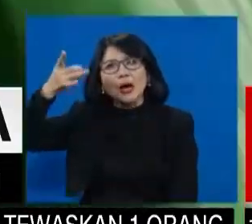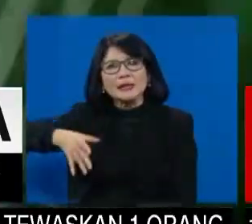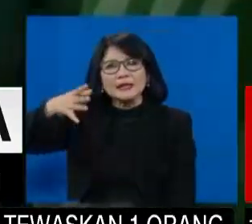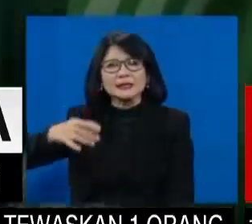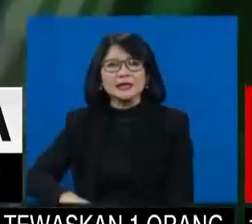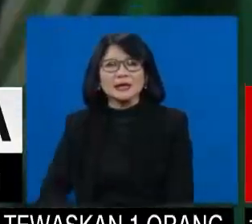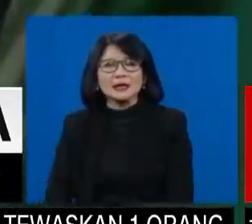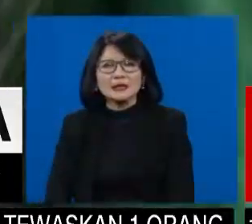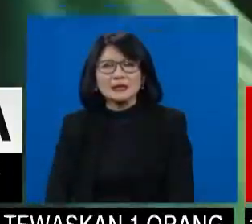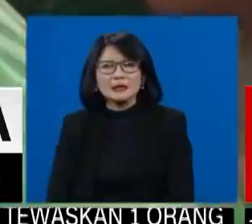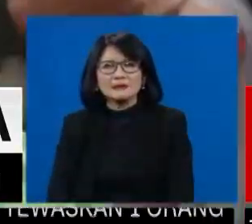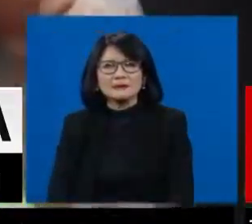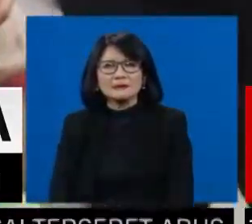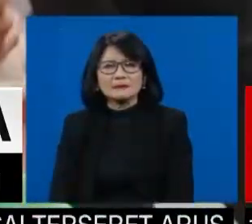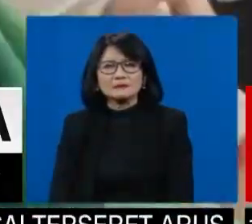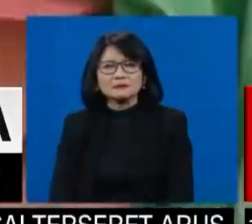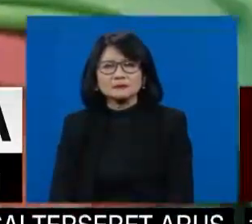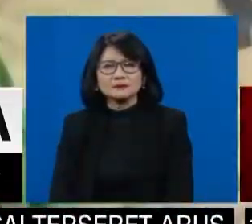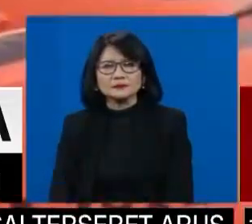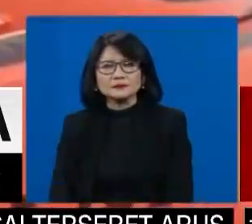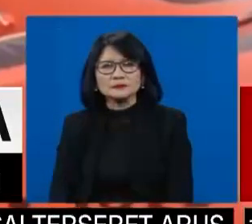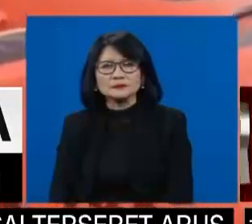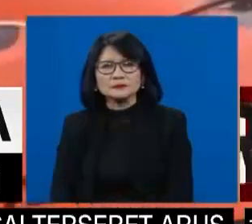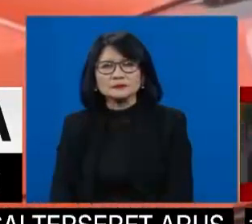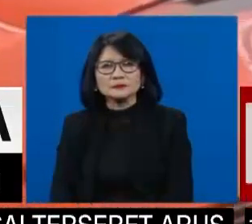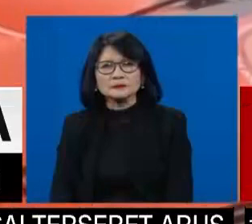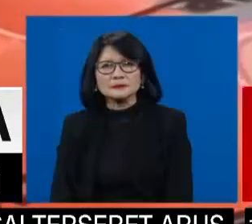Lembang, Kecamatan Baebunta Selatan.